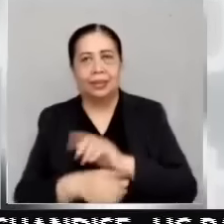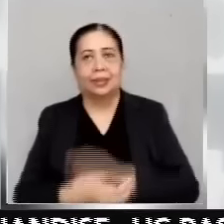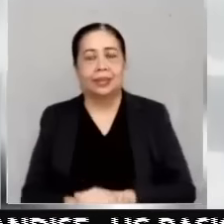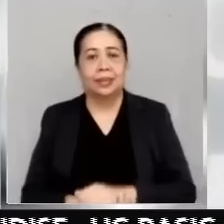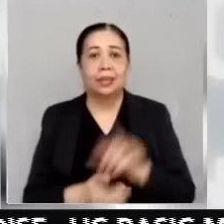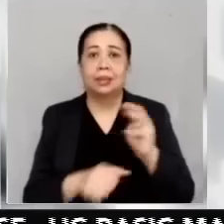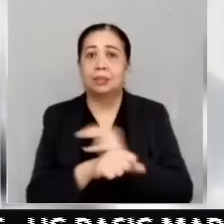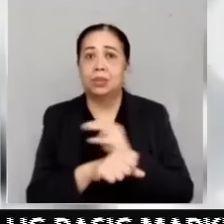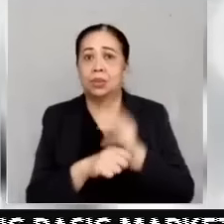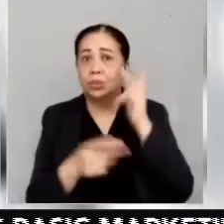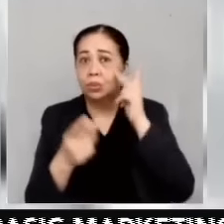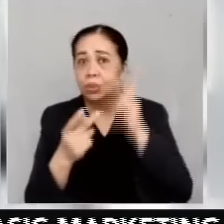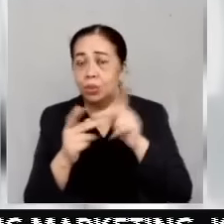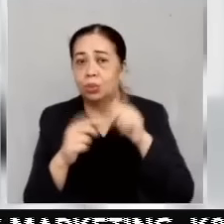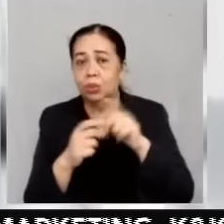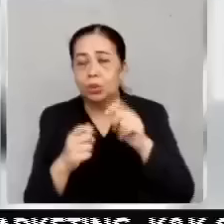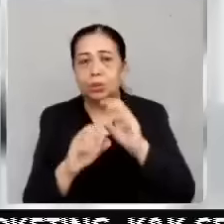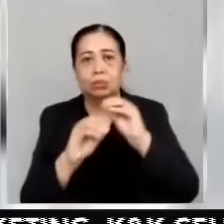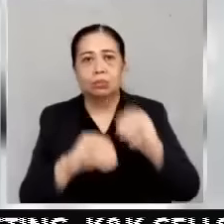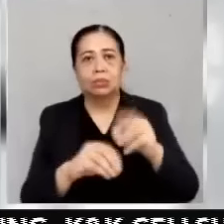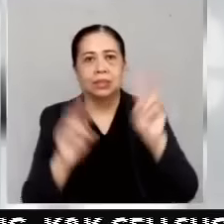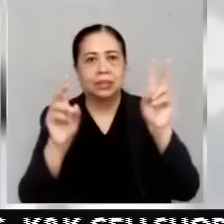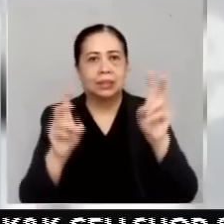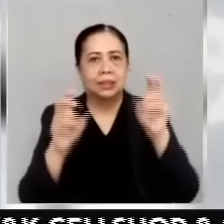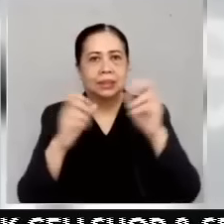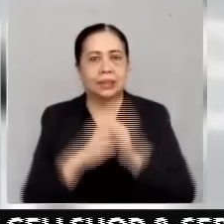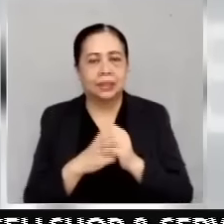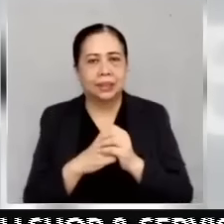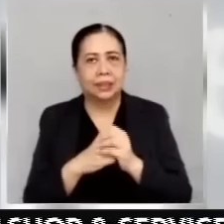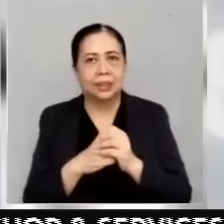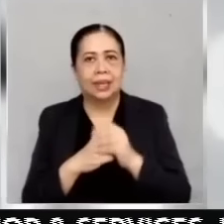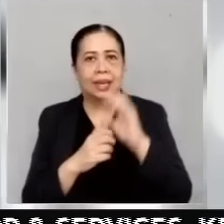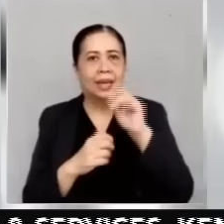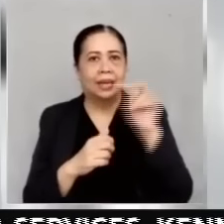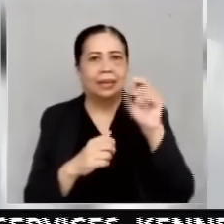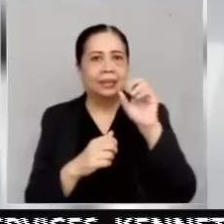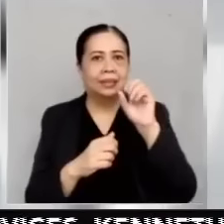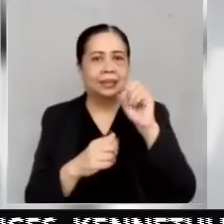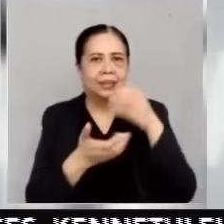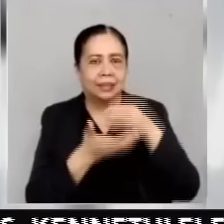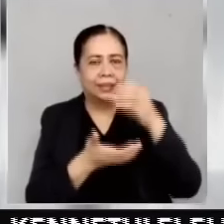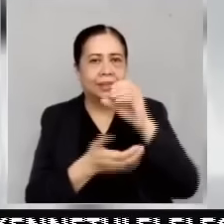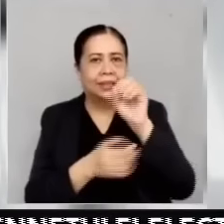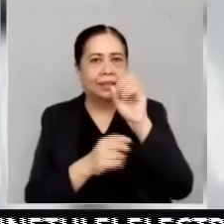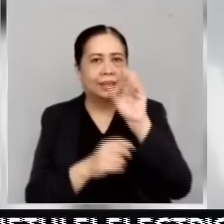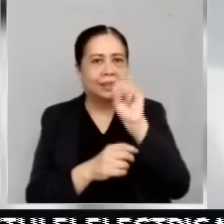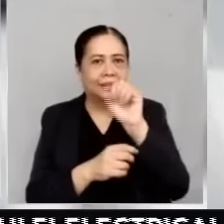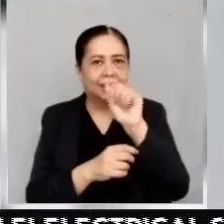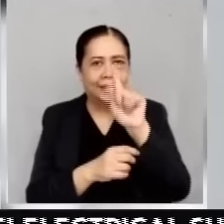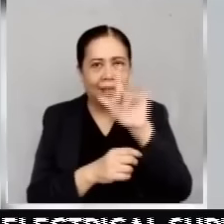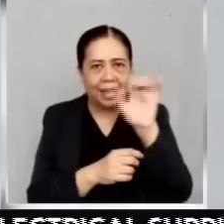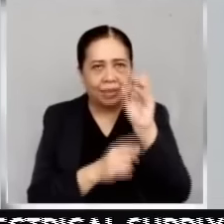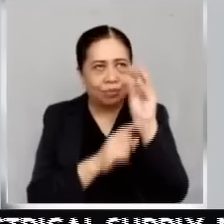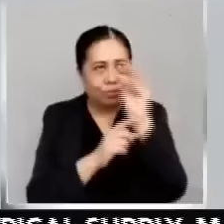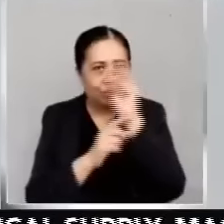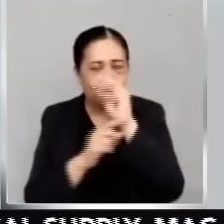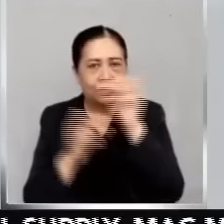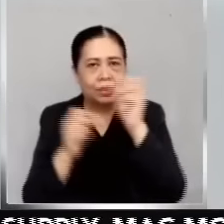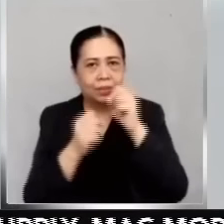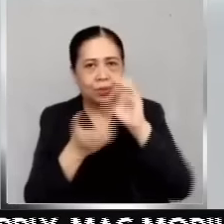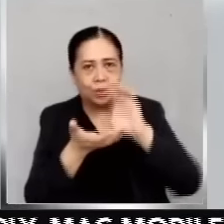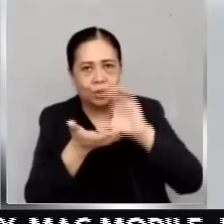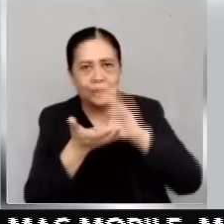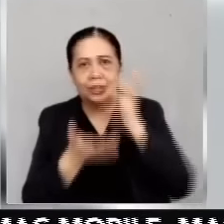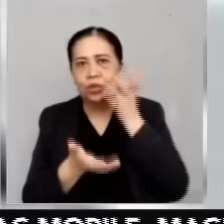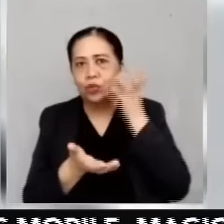proyekto ang makapaglagay ng tinatawag na CAN satellite sa kalawakan, maliliit na satellites na singlaki ng lata ng soft drinks